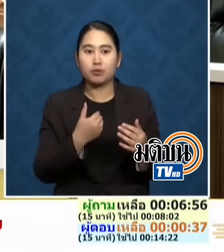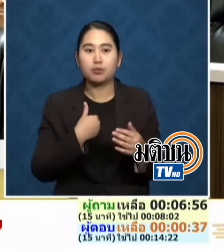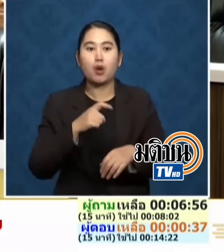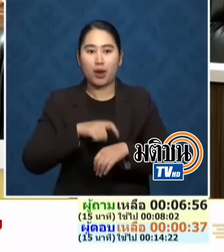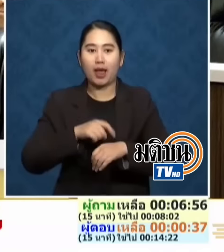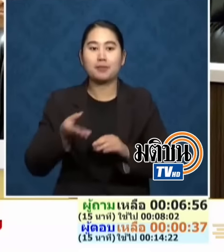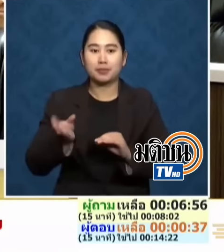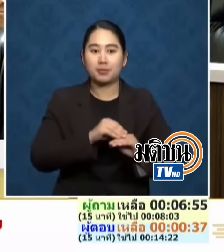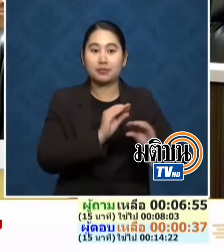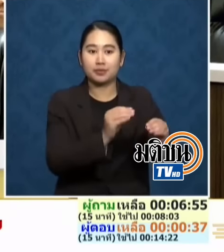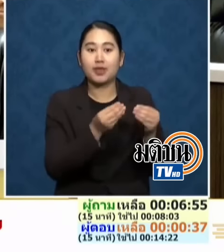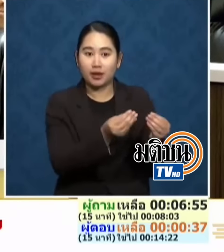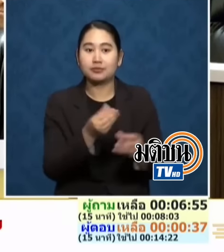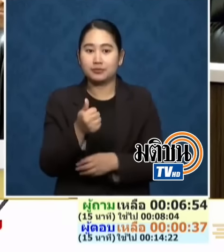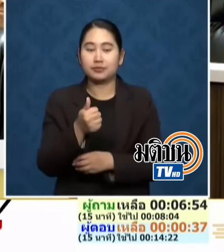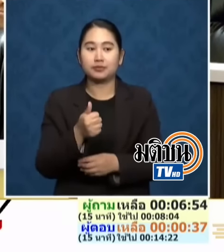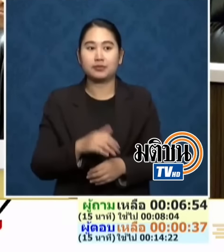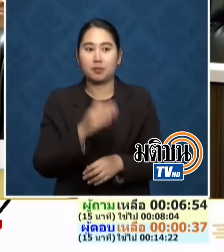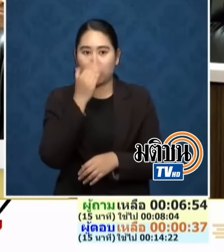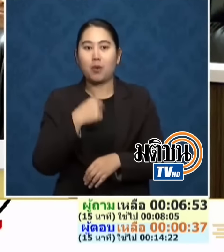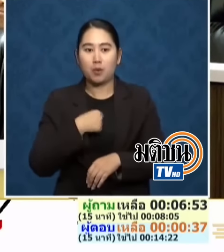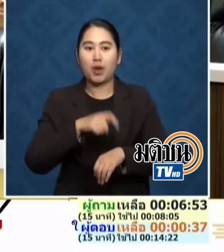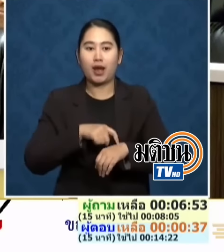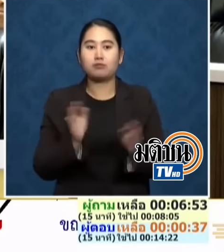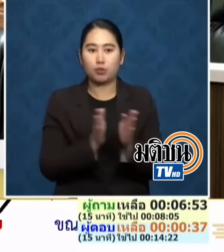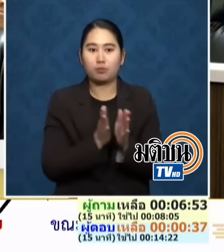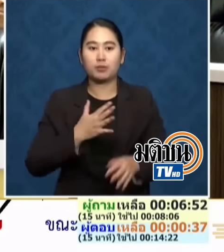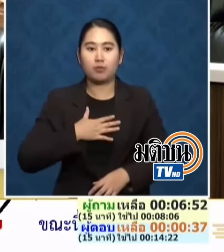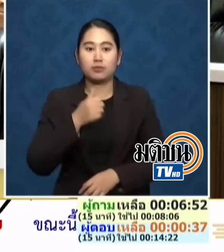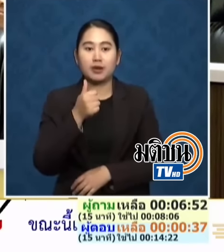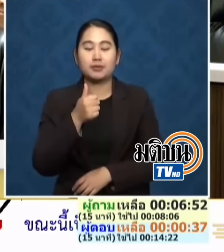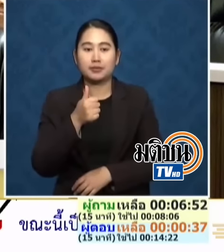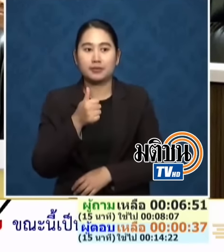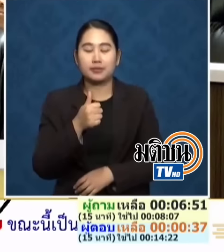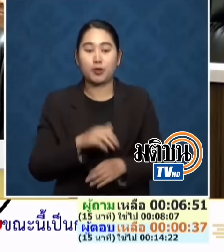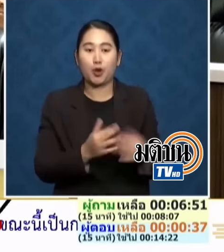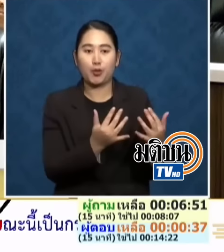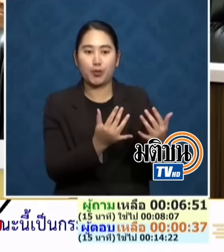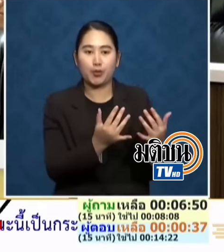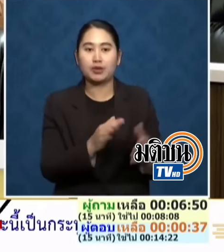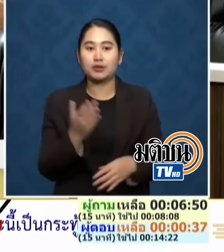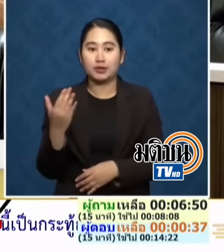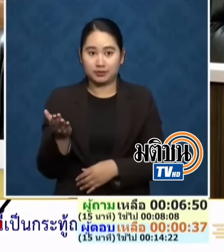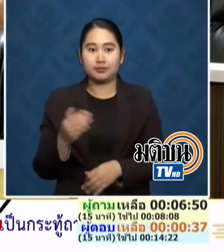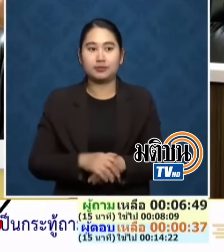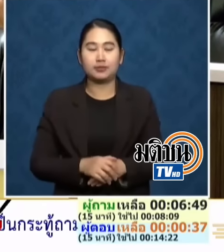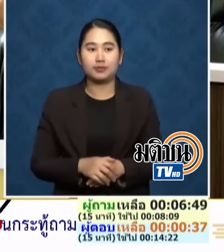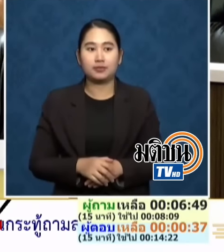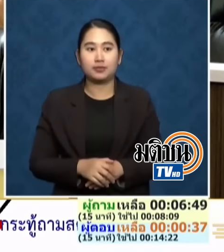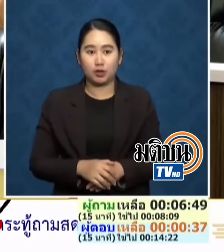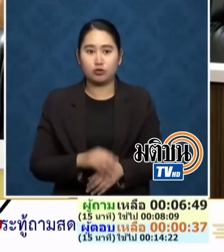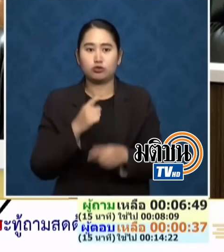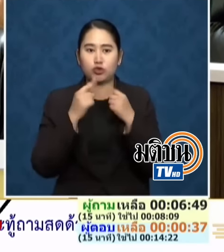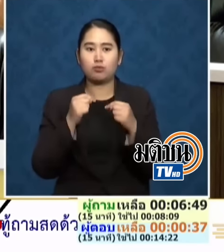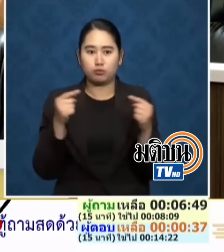นะ ขางพ